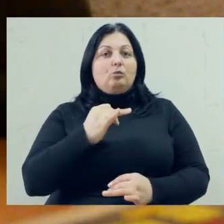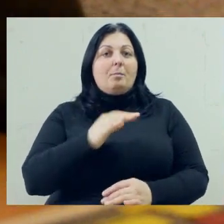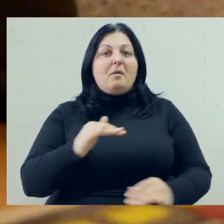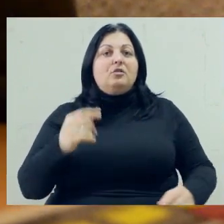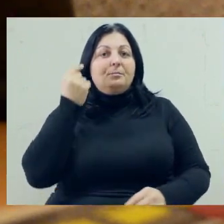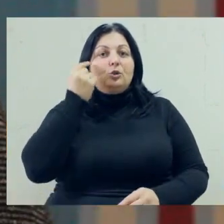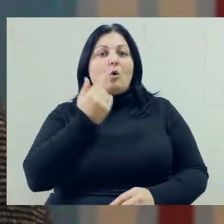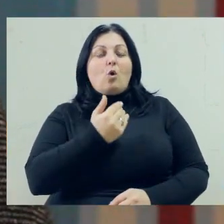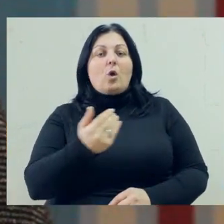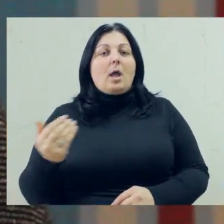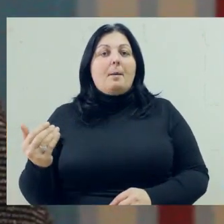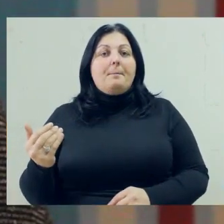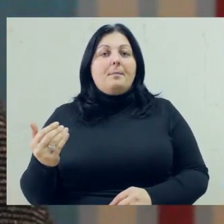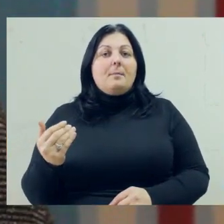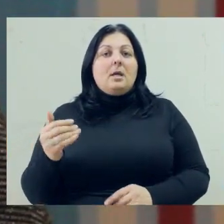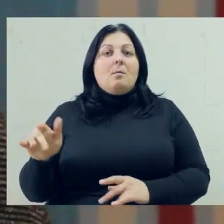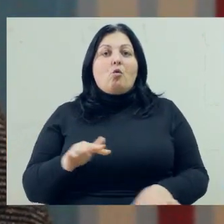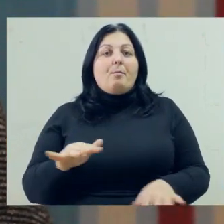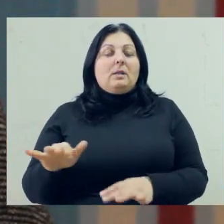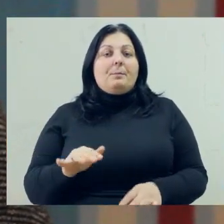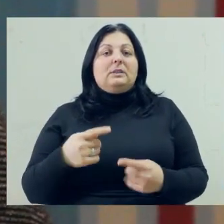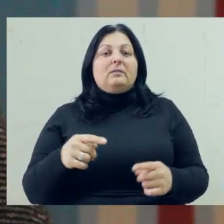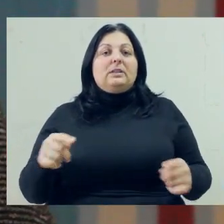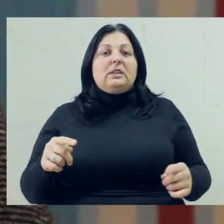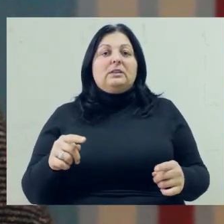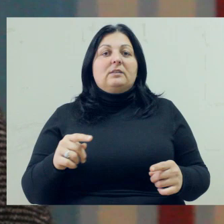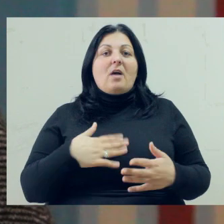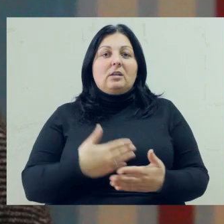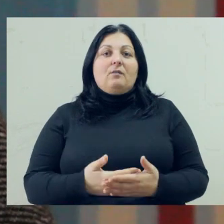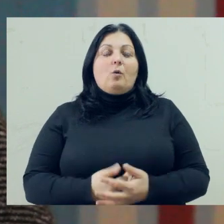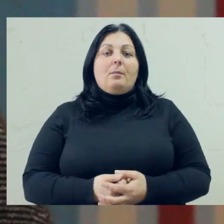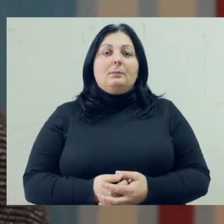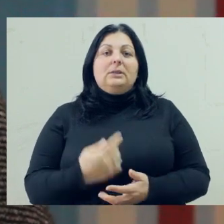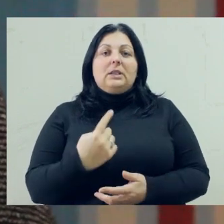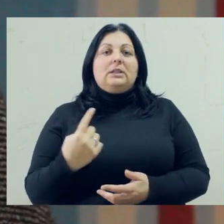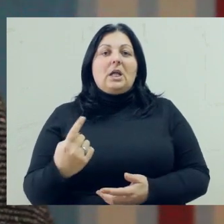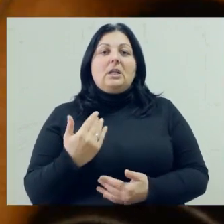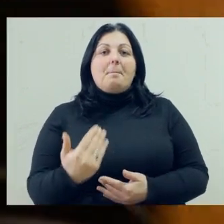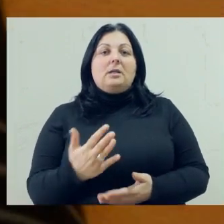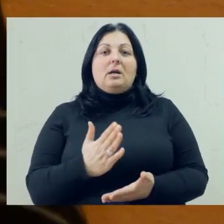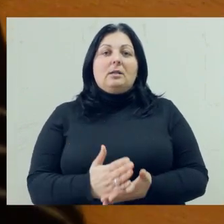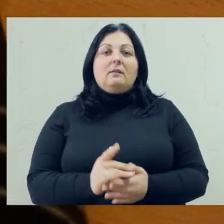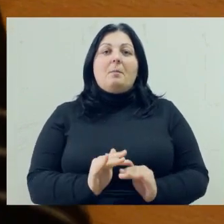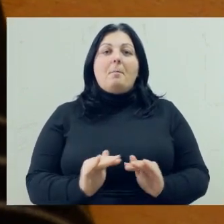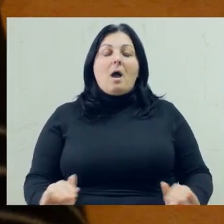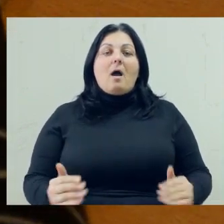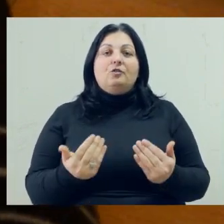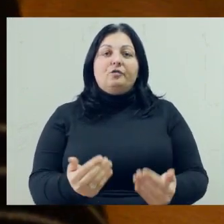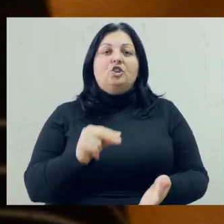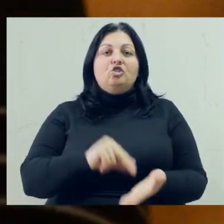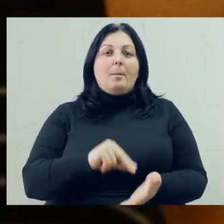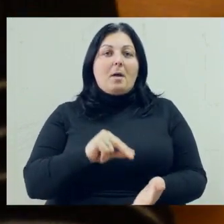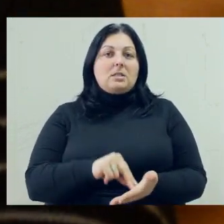da mozartis psikhologebi akhortsileben svadasva tipis aktivobebs. Ert-erti madgani gakhlavt